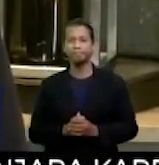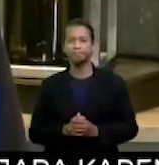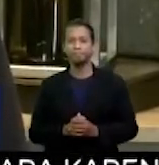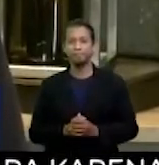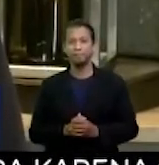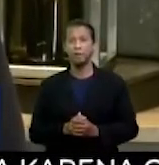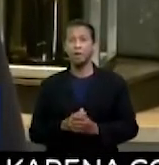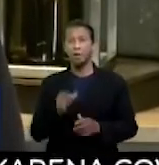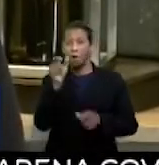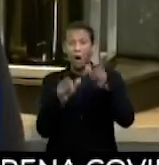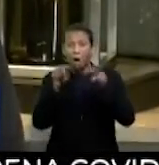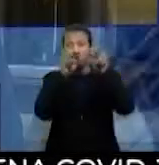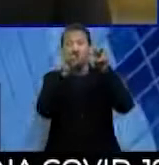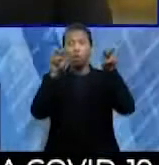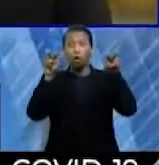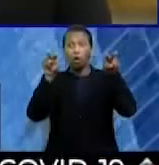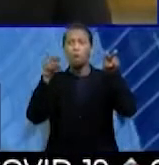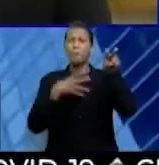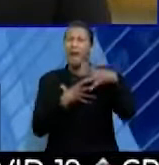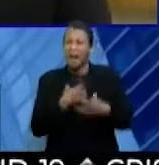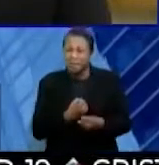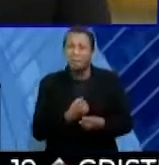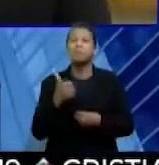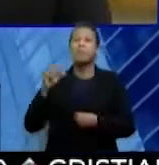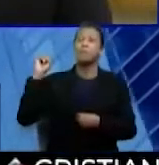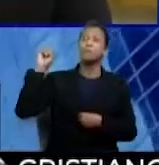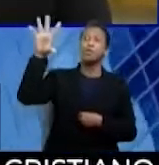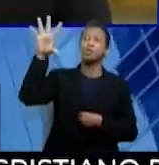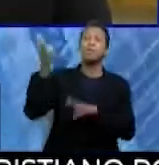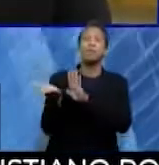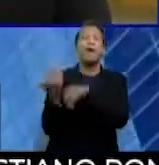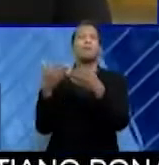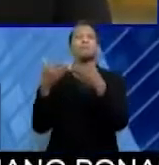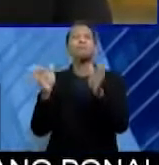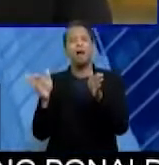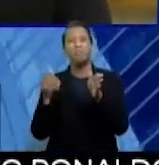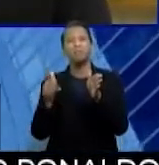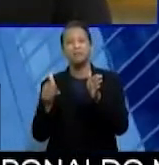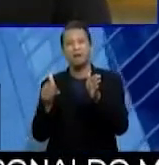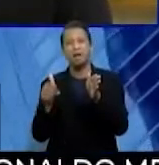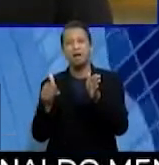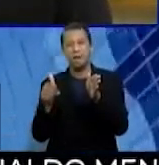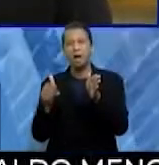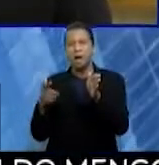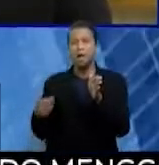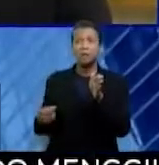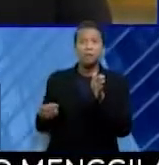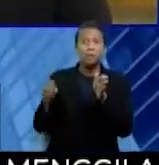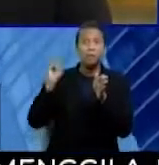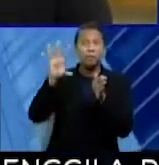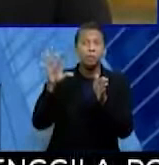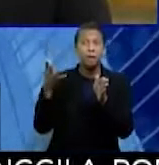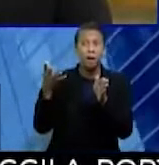untuk kembali ke bioskop. Salah satunya adalah para penonton ini menanti atau menunggu saat